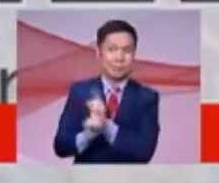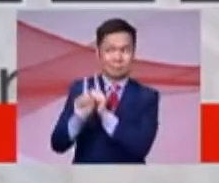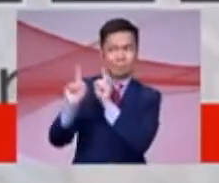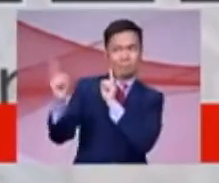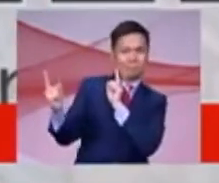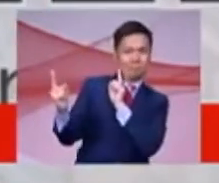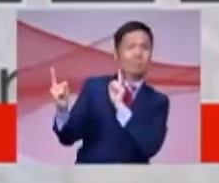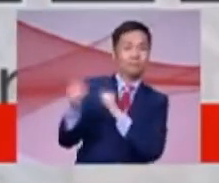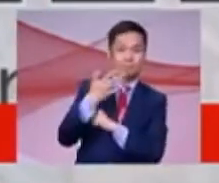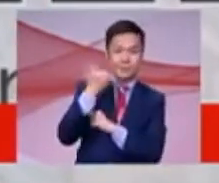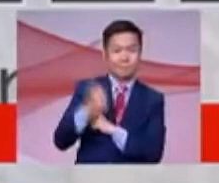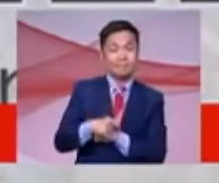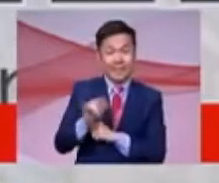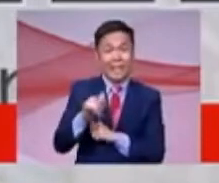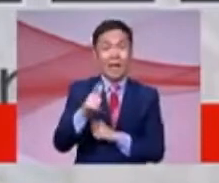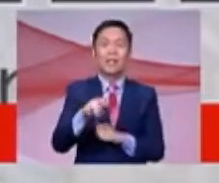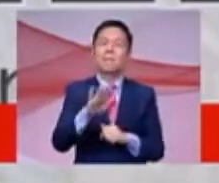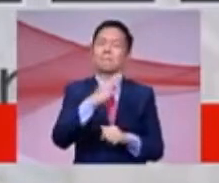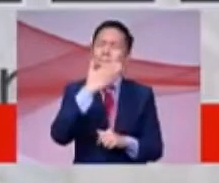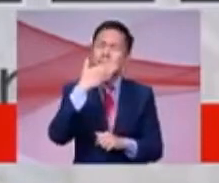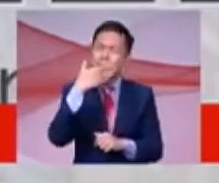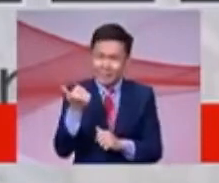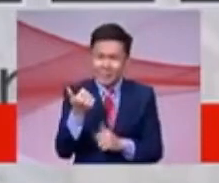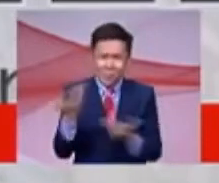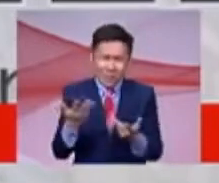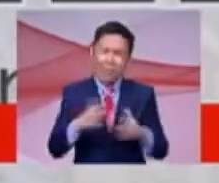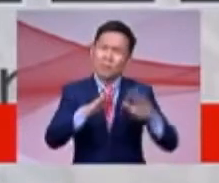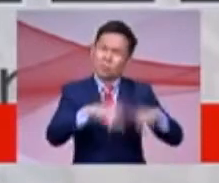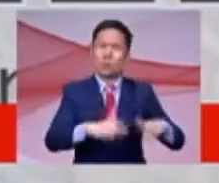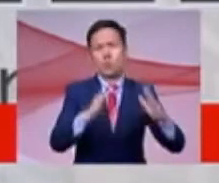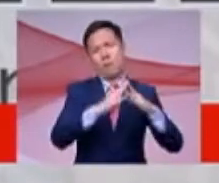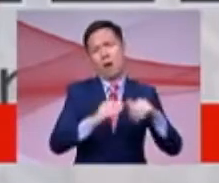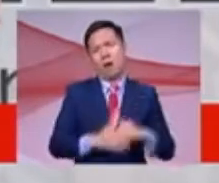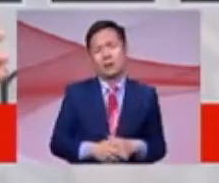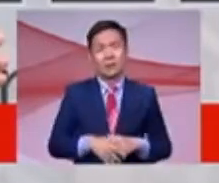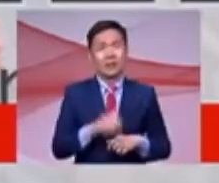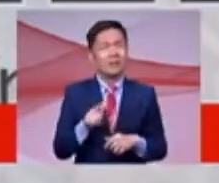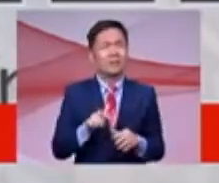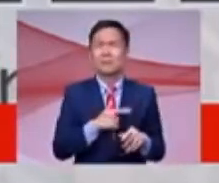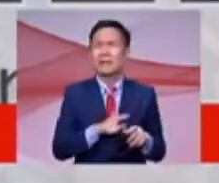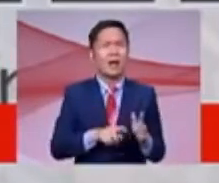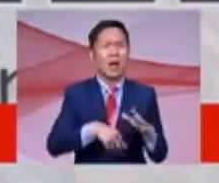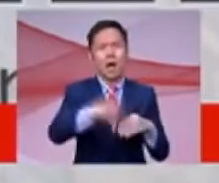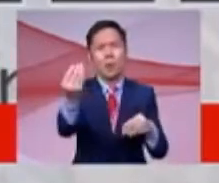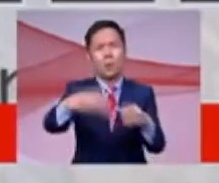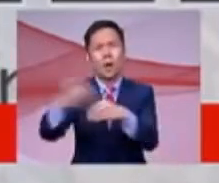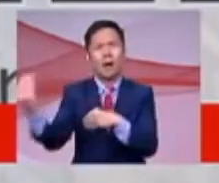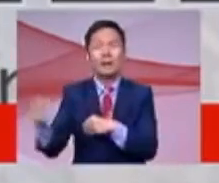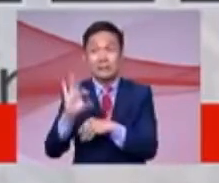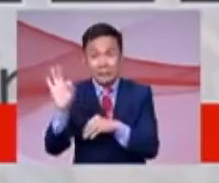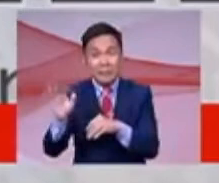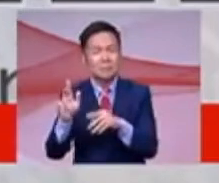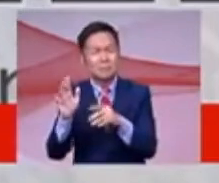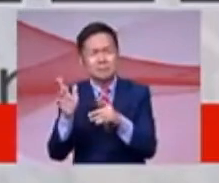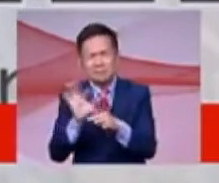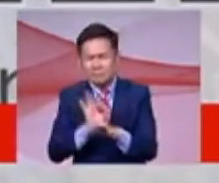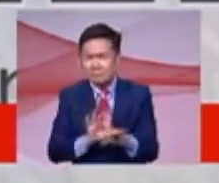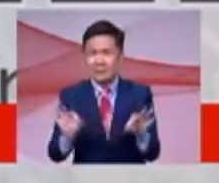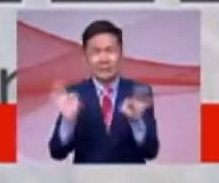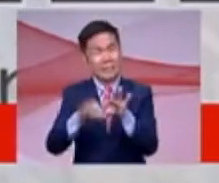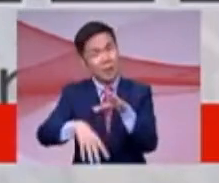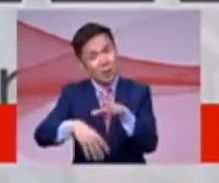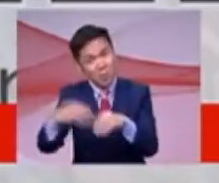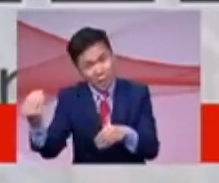ialah kalau boleh duduk di rumah. Kalau tak ada urusan yang penting, duduk di rumah. Kalau ada urusan penting, pastikan